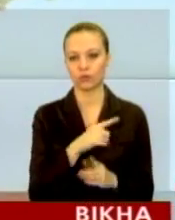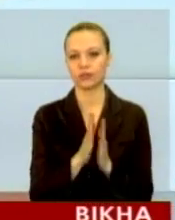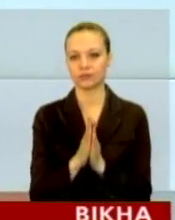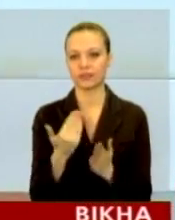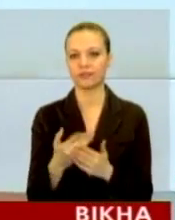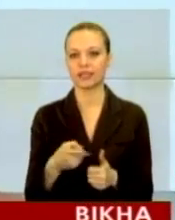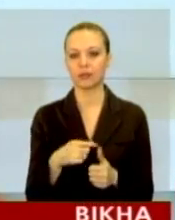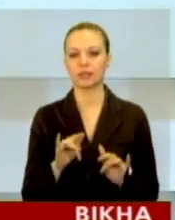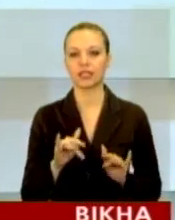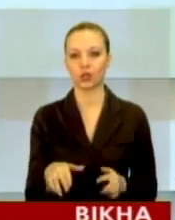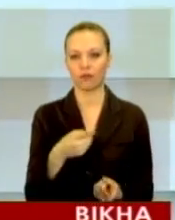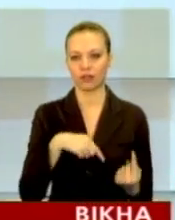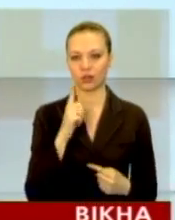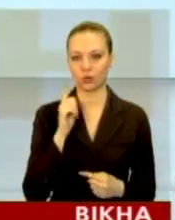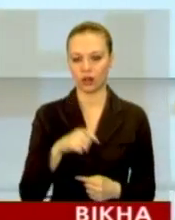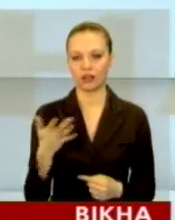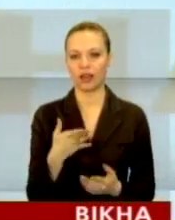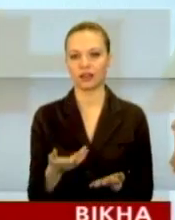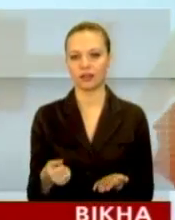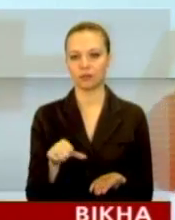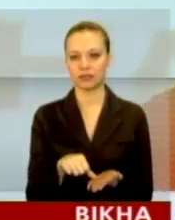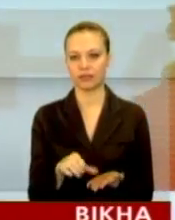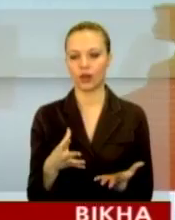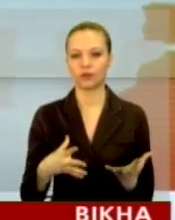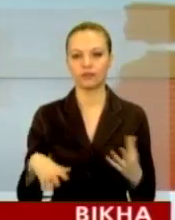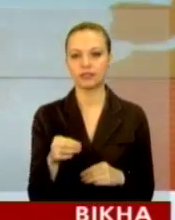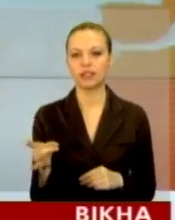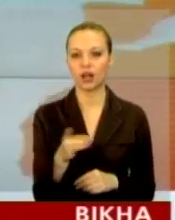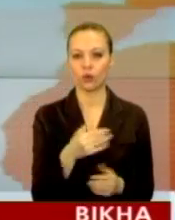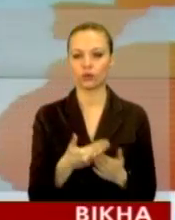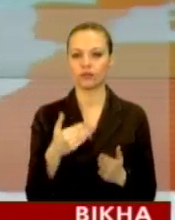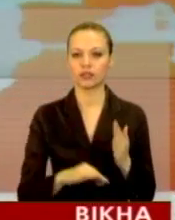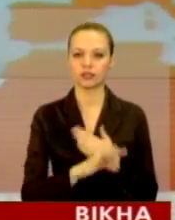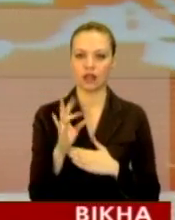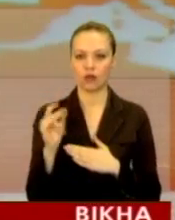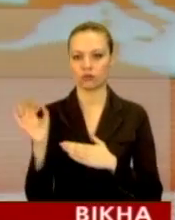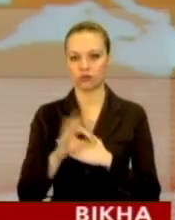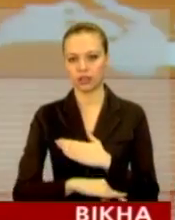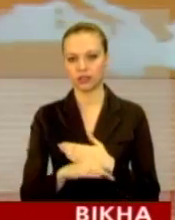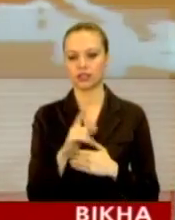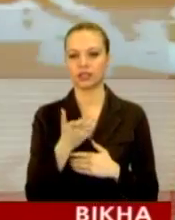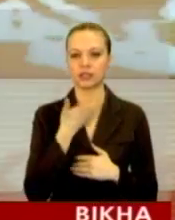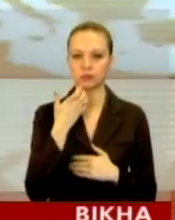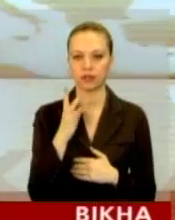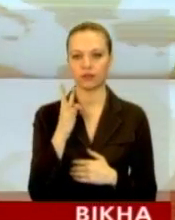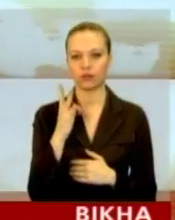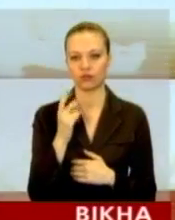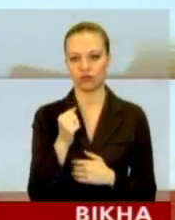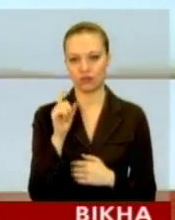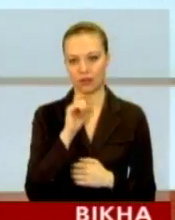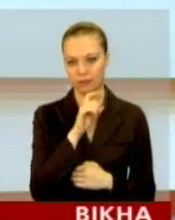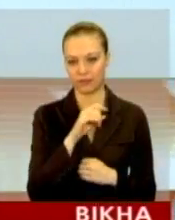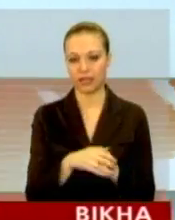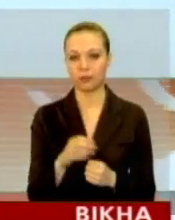від імені ділових кіл України, які представляють усі її регіони від заходу на схід, з півночі на